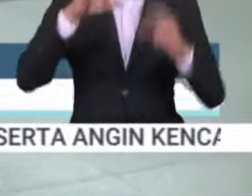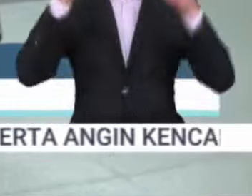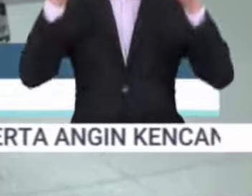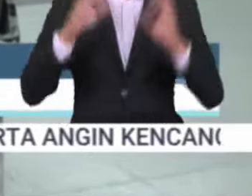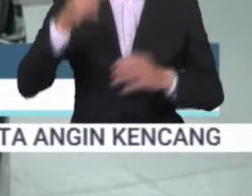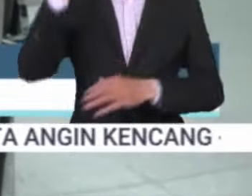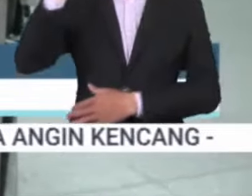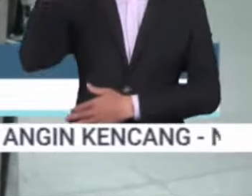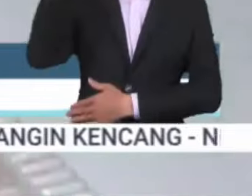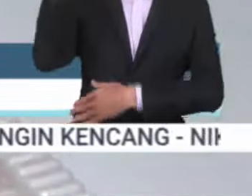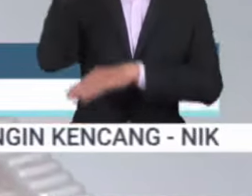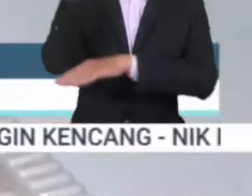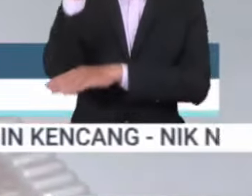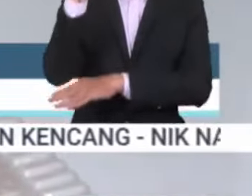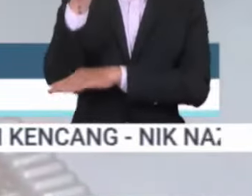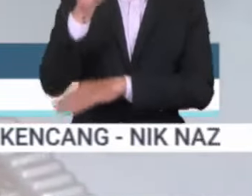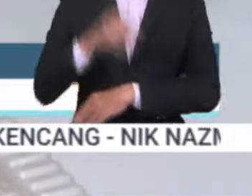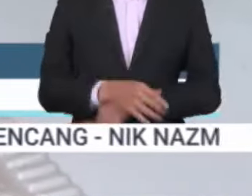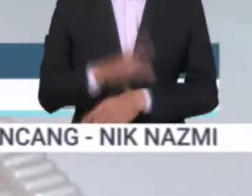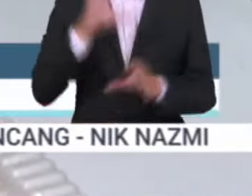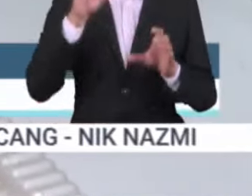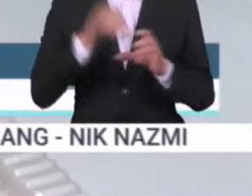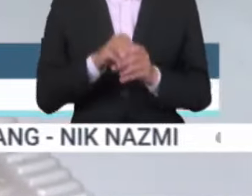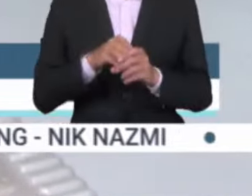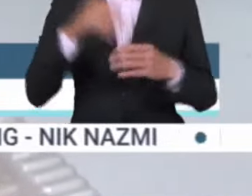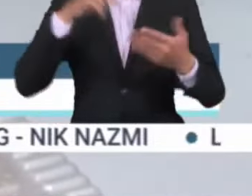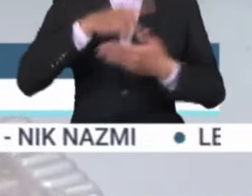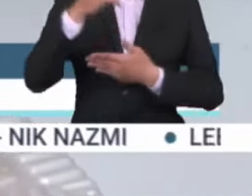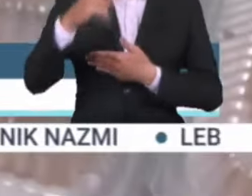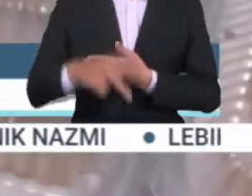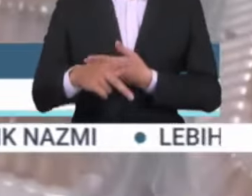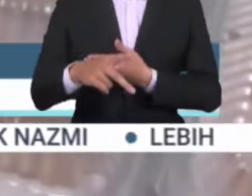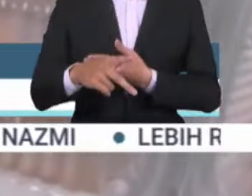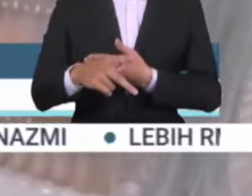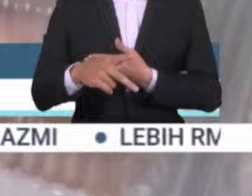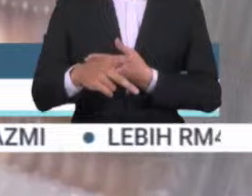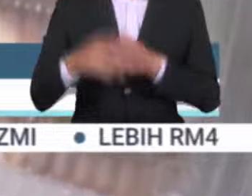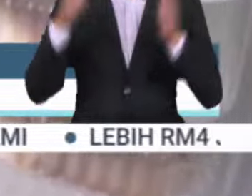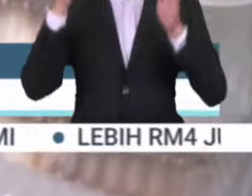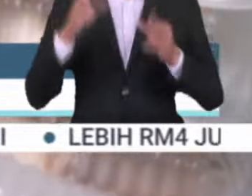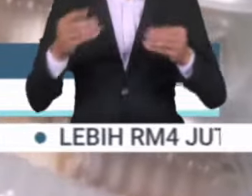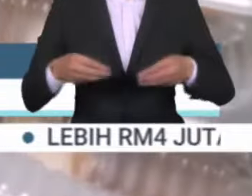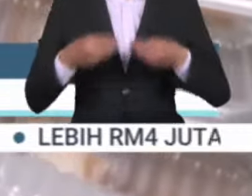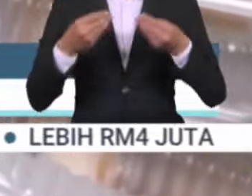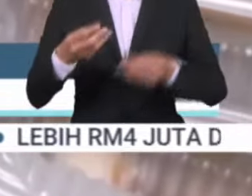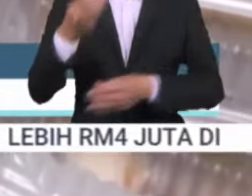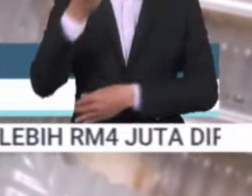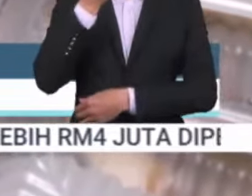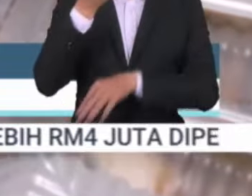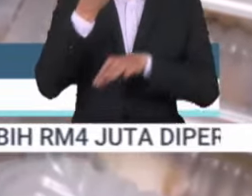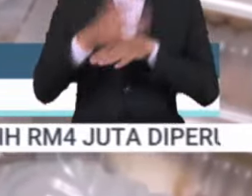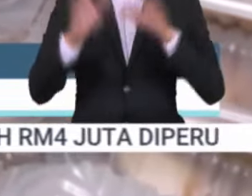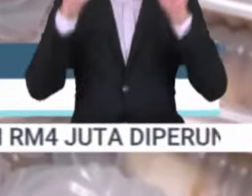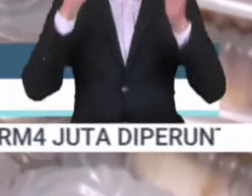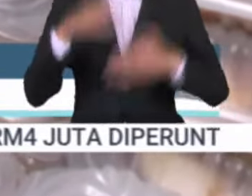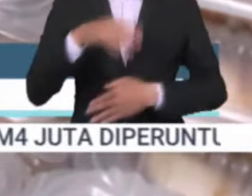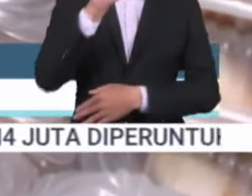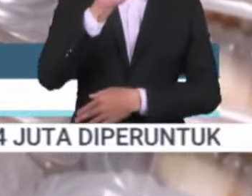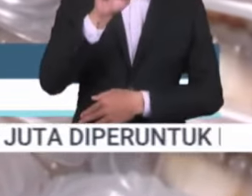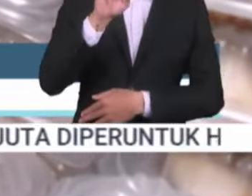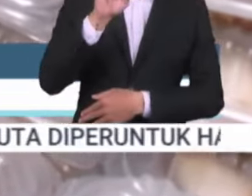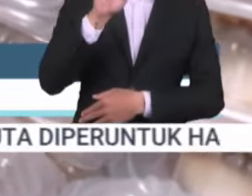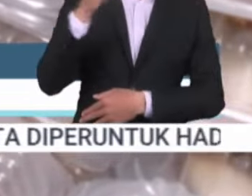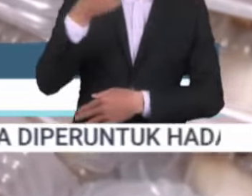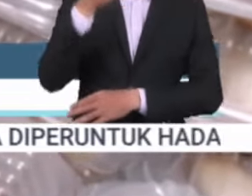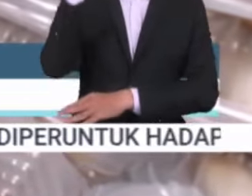cara berdakwah. Menerusi program Futur Duyuf Ar-Rahman, jemaah akan diberi sarapan selepas solat subuh pada